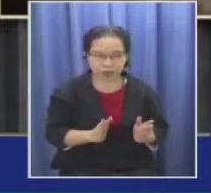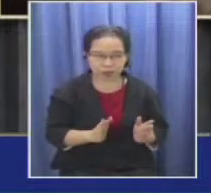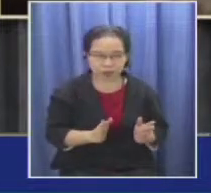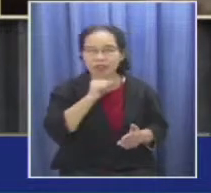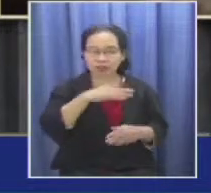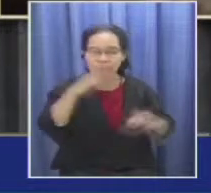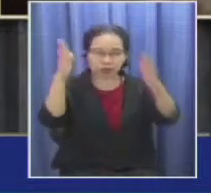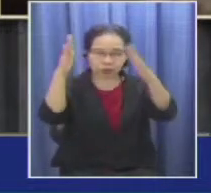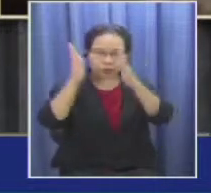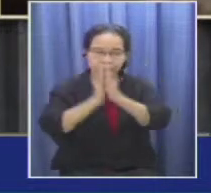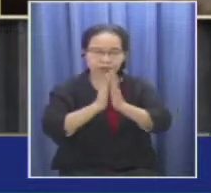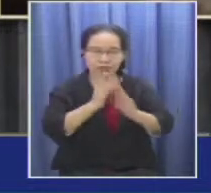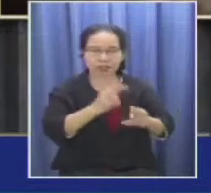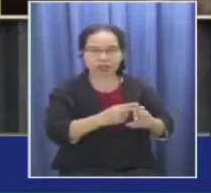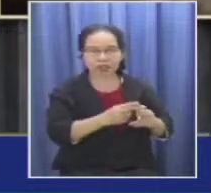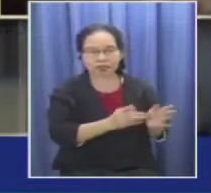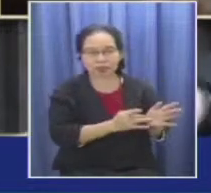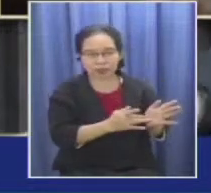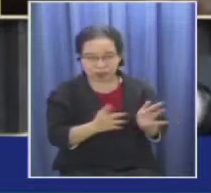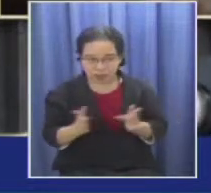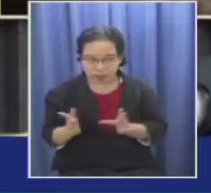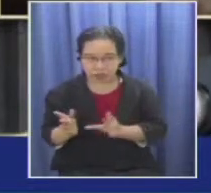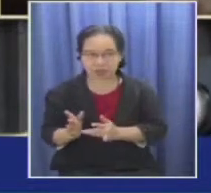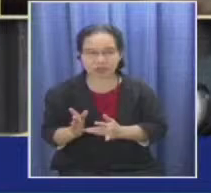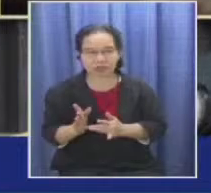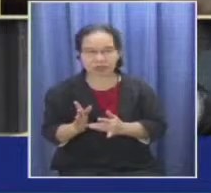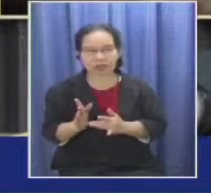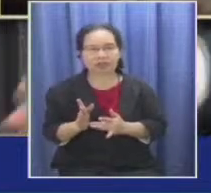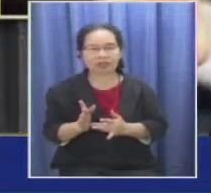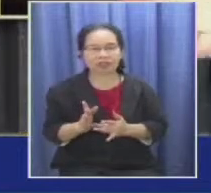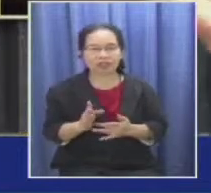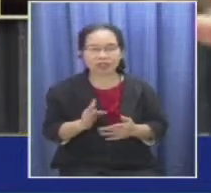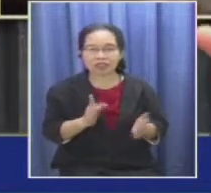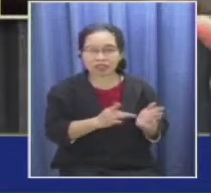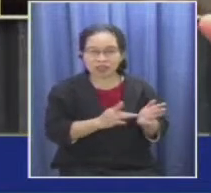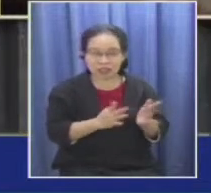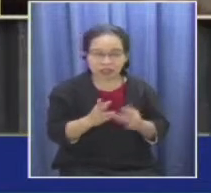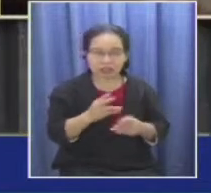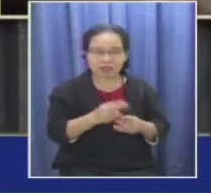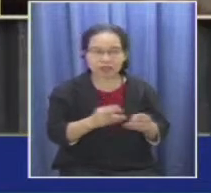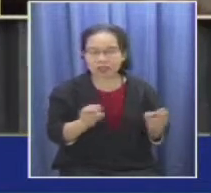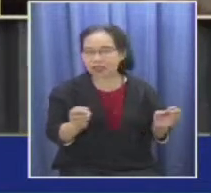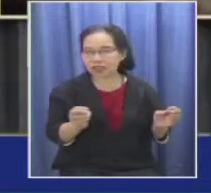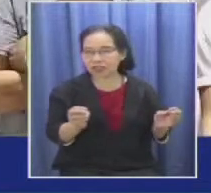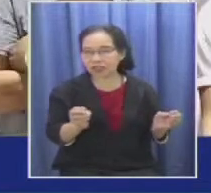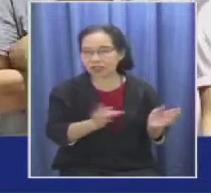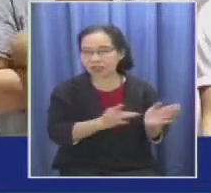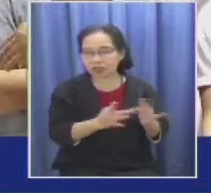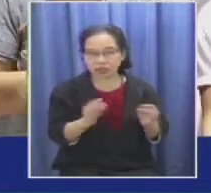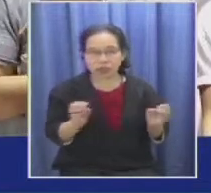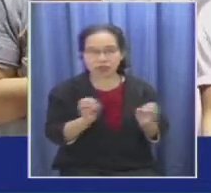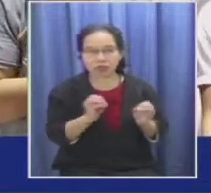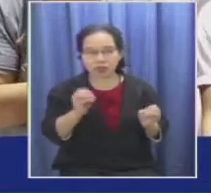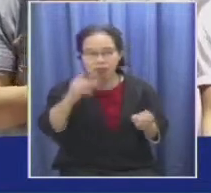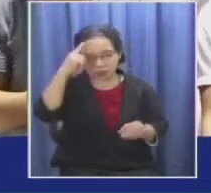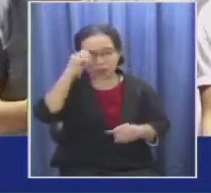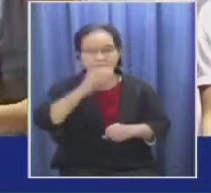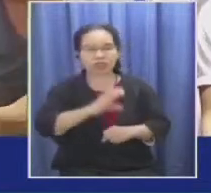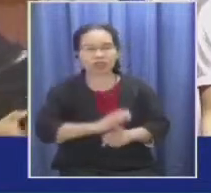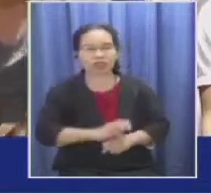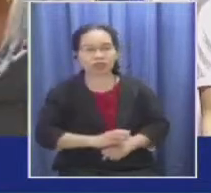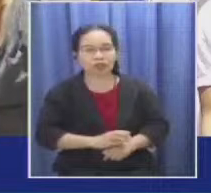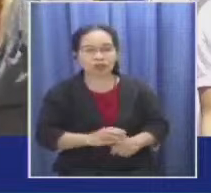Nyankopon enye wosofo bi adwen kire no wo tie o. Enye aturo ni da so asofo de ma so re ma na Nyankopon tie. Omompa ye